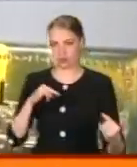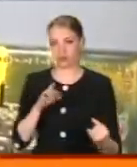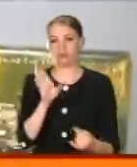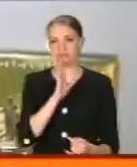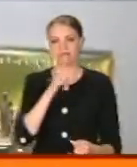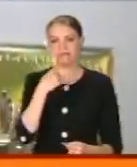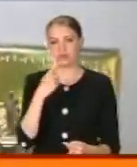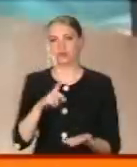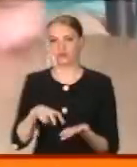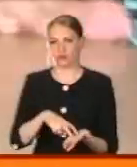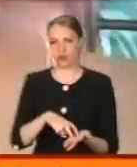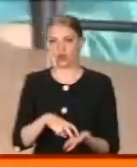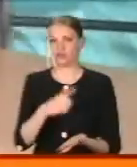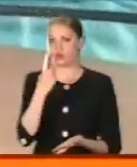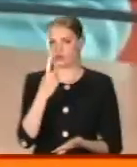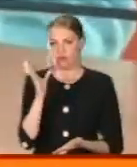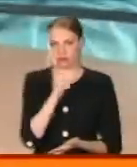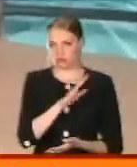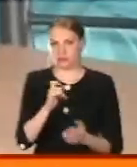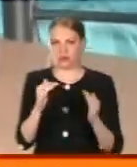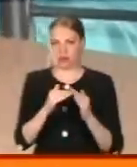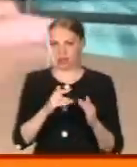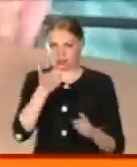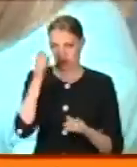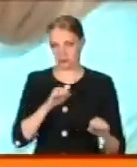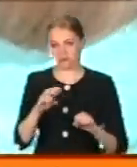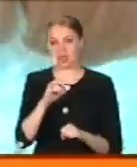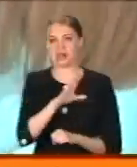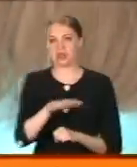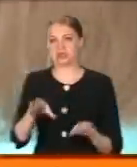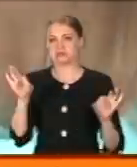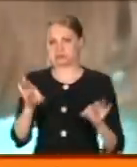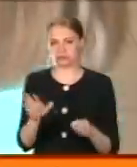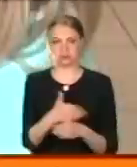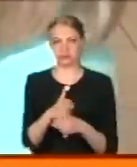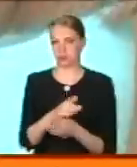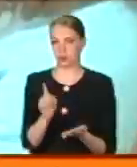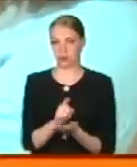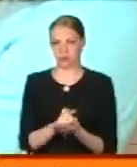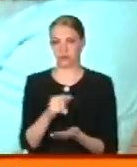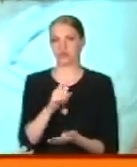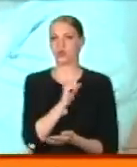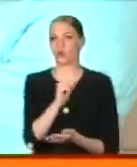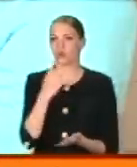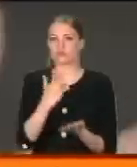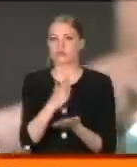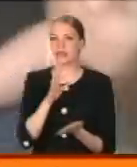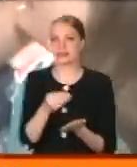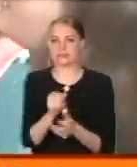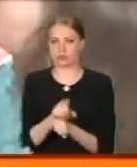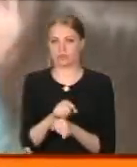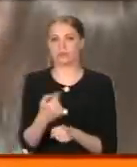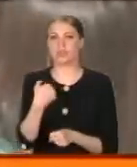Тамара, зізнається, боялася. Одна не впорається з хатніми справами. Та дітлахи швидко розподілили обов'язки. Кожен має свої.